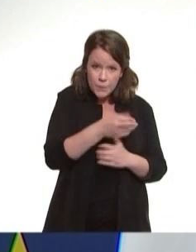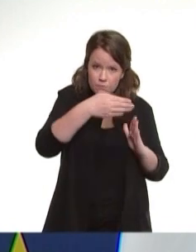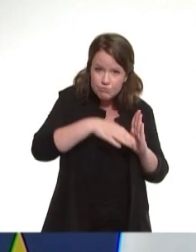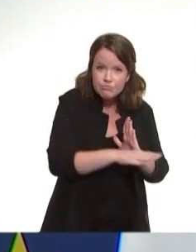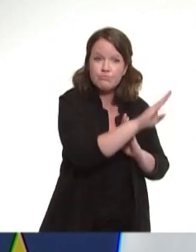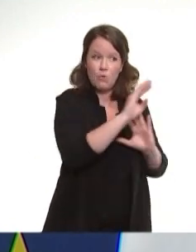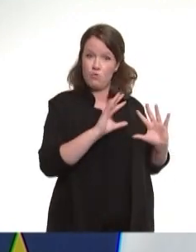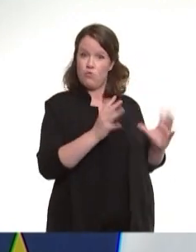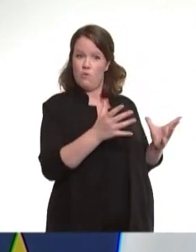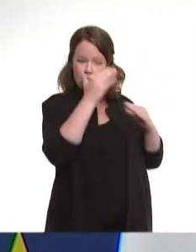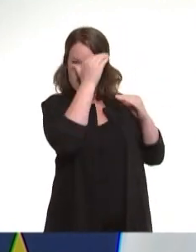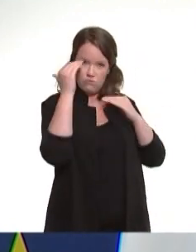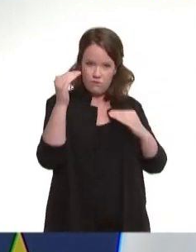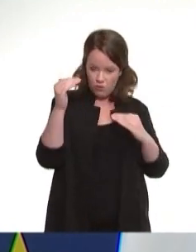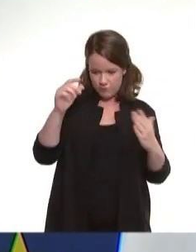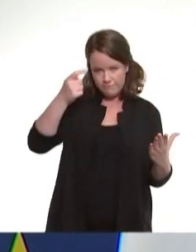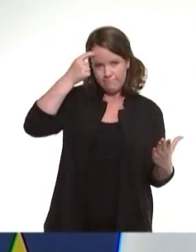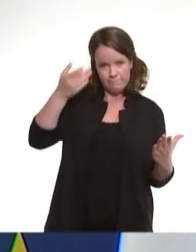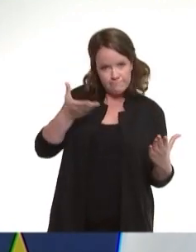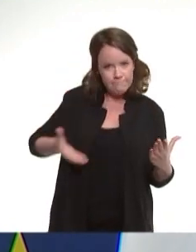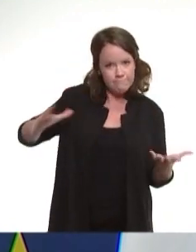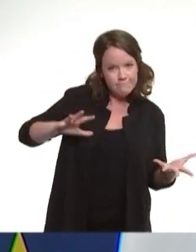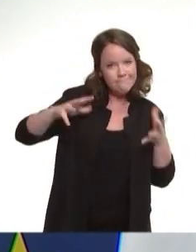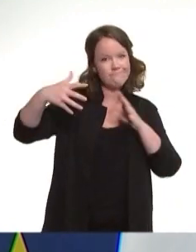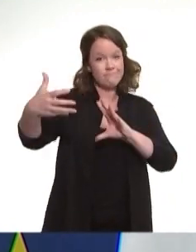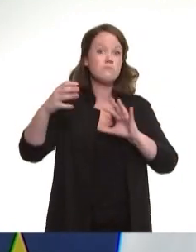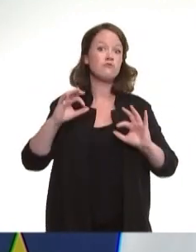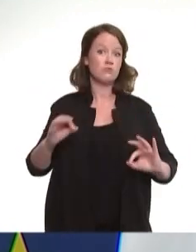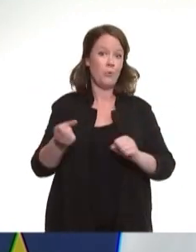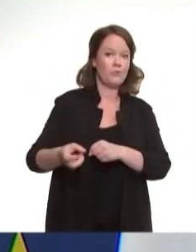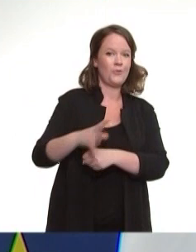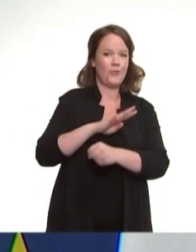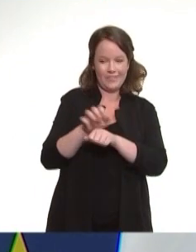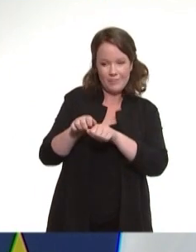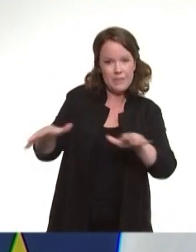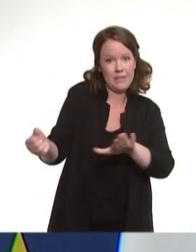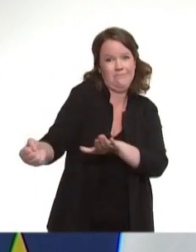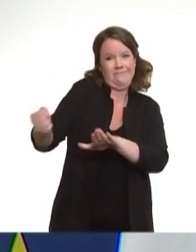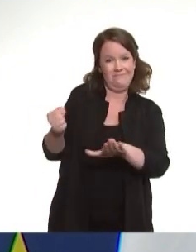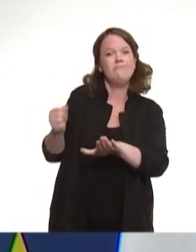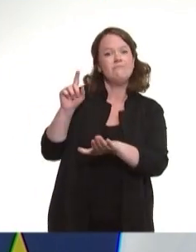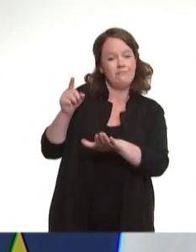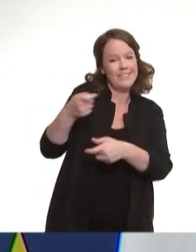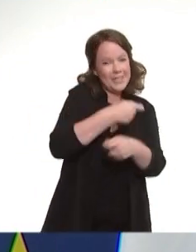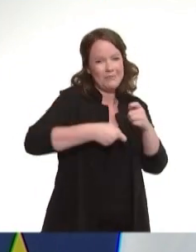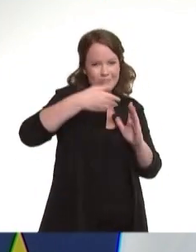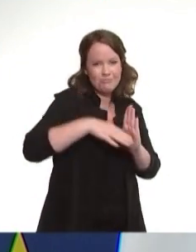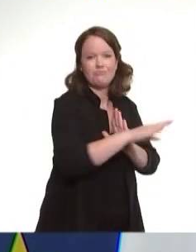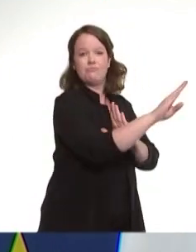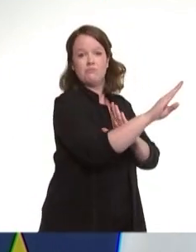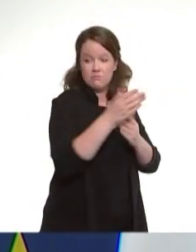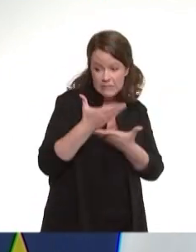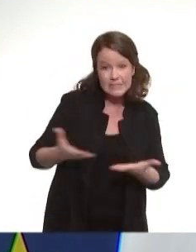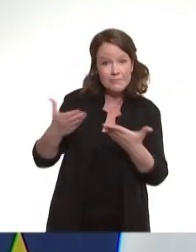notre capacité à lutter avec efficacité contre cette épidémie est notre système sanitaire pour bien fonctionner a besoin d'une économie